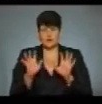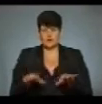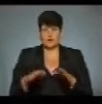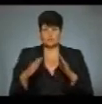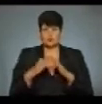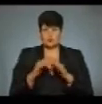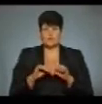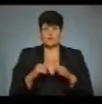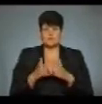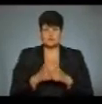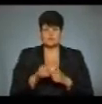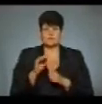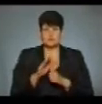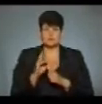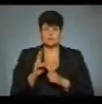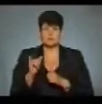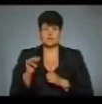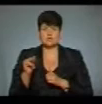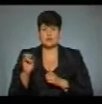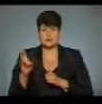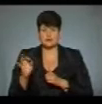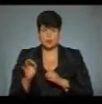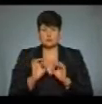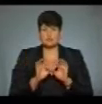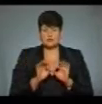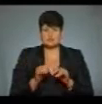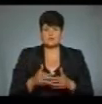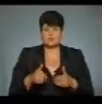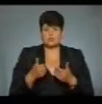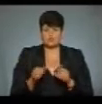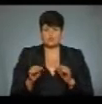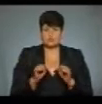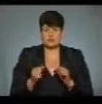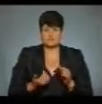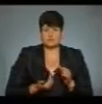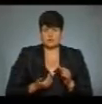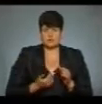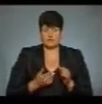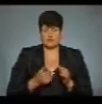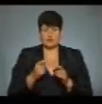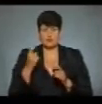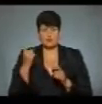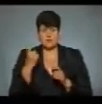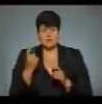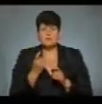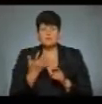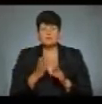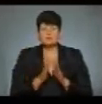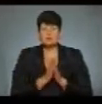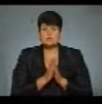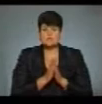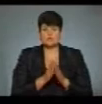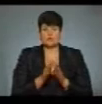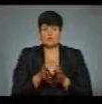будинкового комітету Володимир Кучеренко розповідає, звернулися до управління житлово-комунального господарства з пропозицією, аби